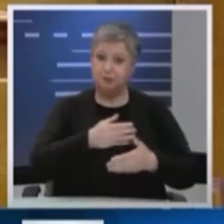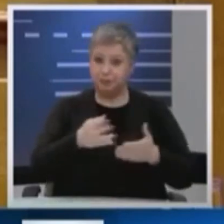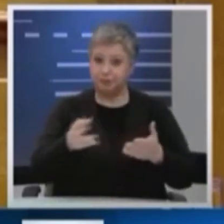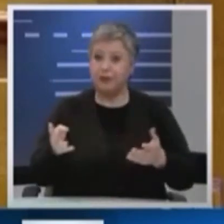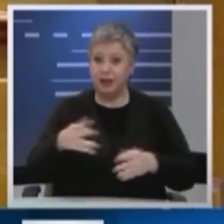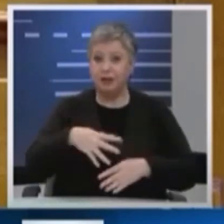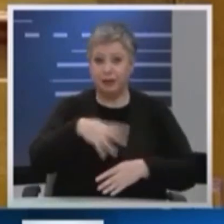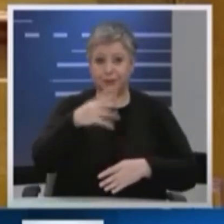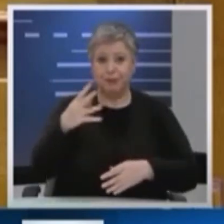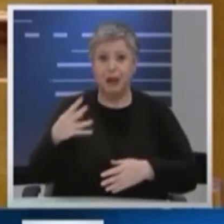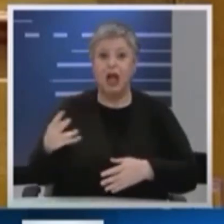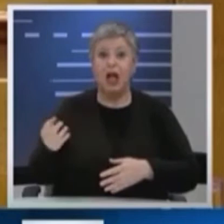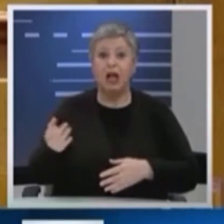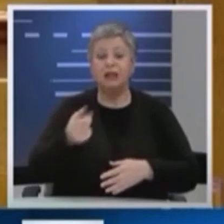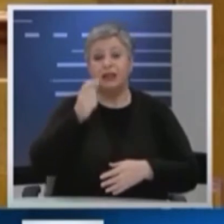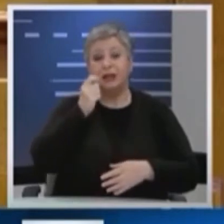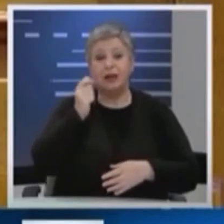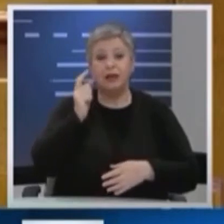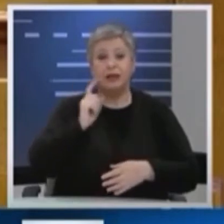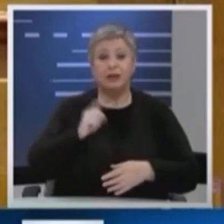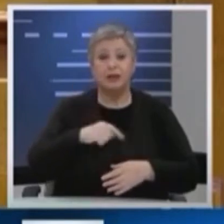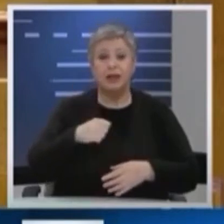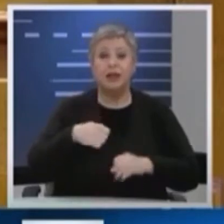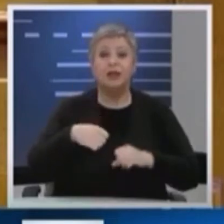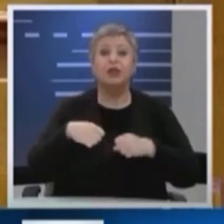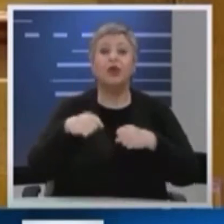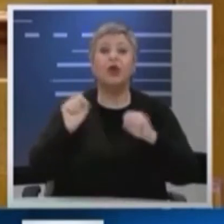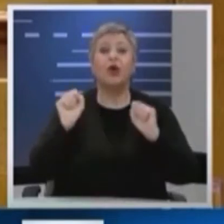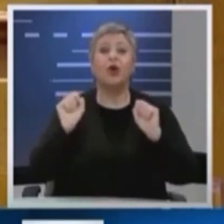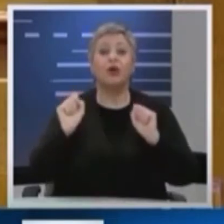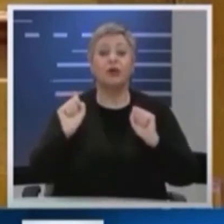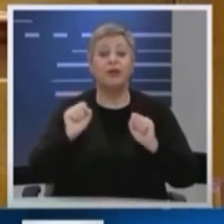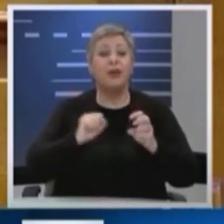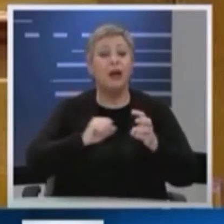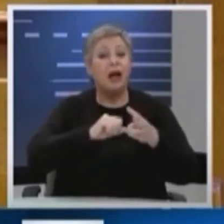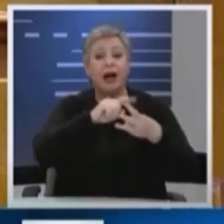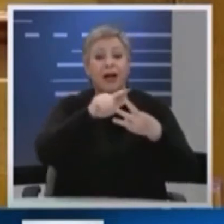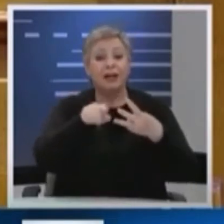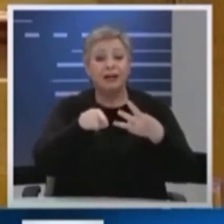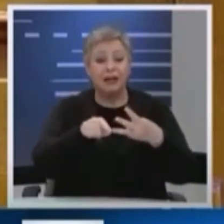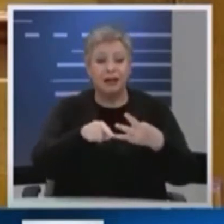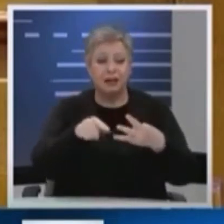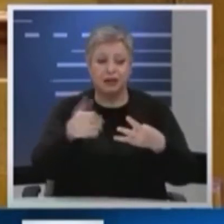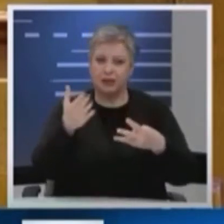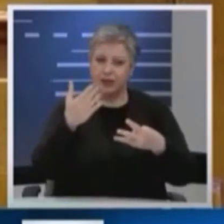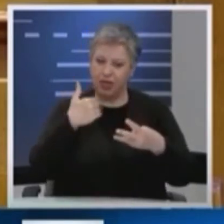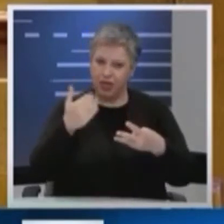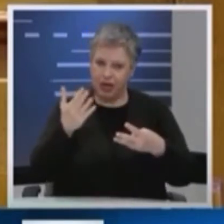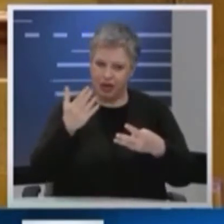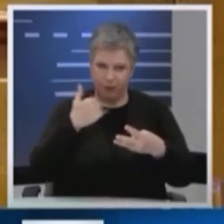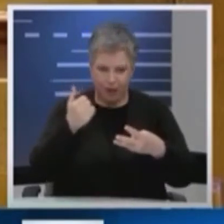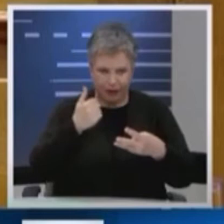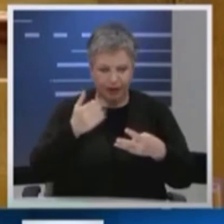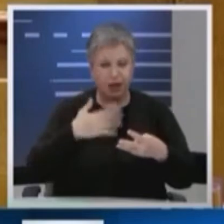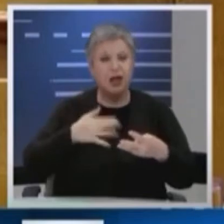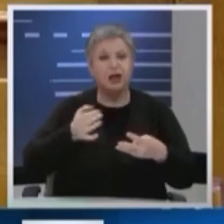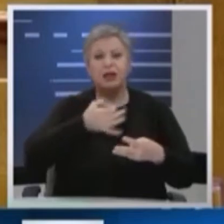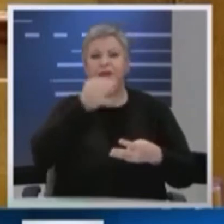χώρα, η απάντηση είναι ένα πελώριο όχι. Καμιά από τις τρεις προϋποθέσεις δεν υλοποιείται. Και εξηγούμε.